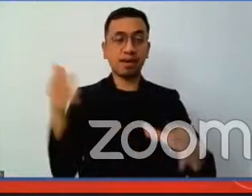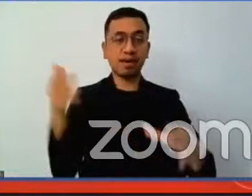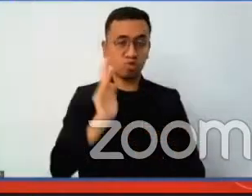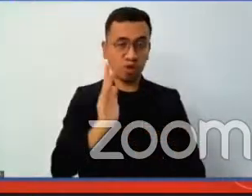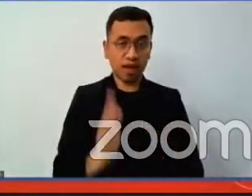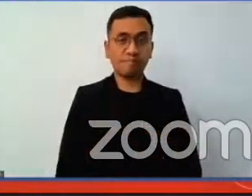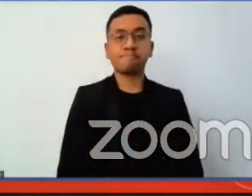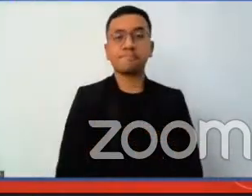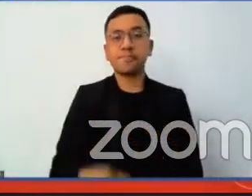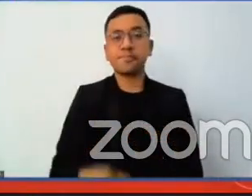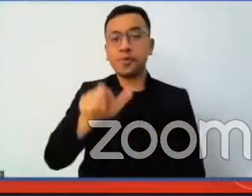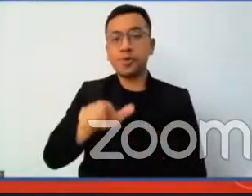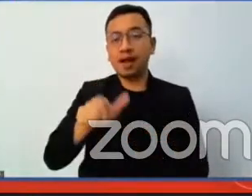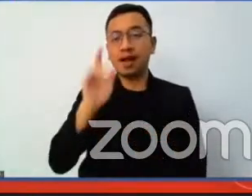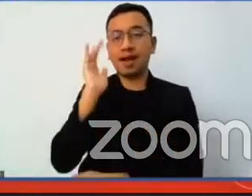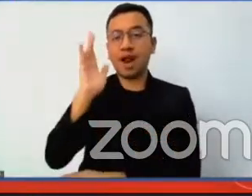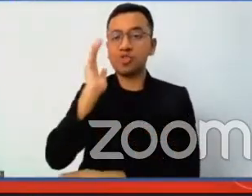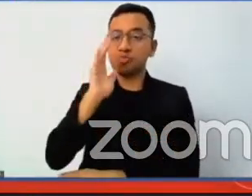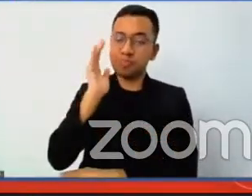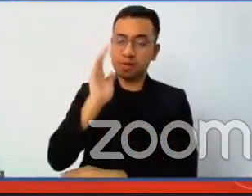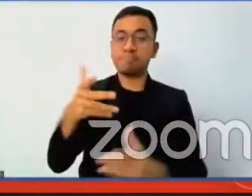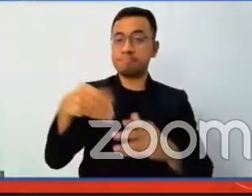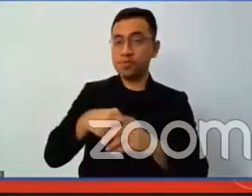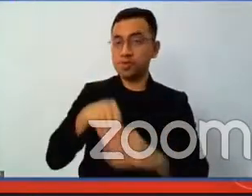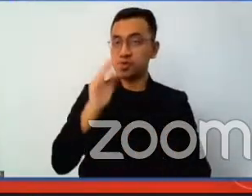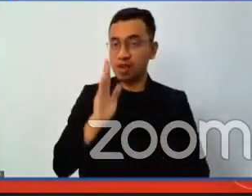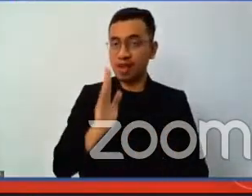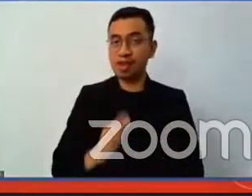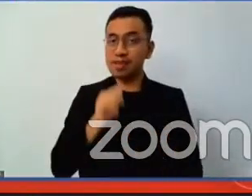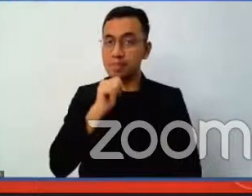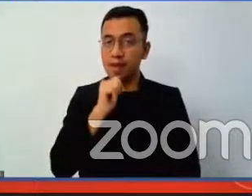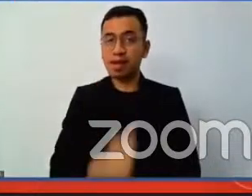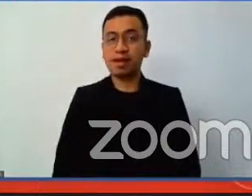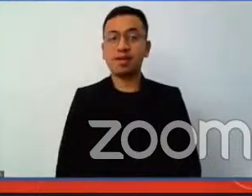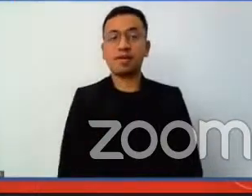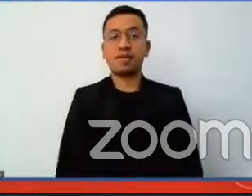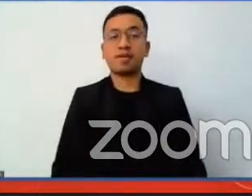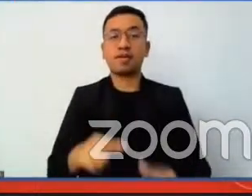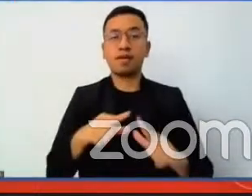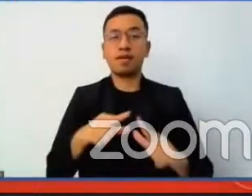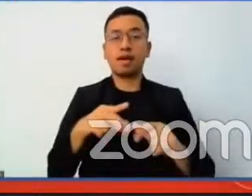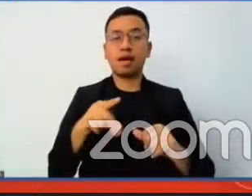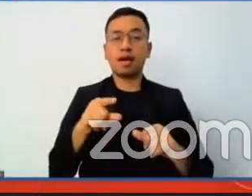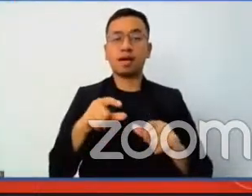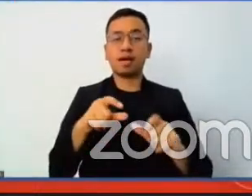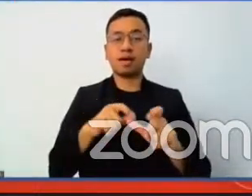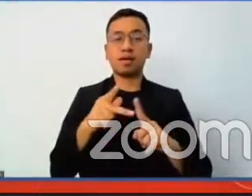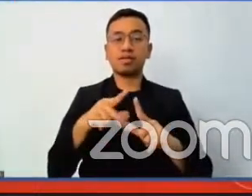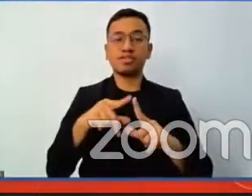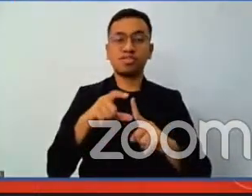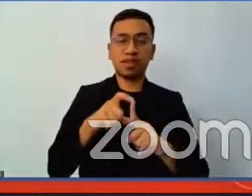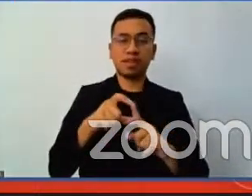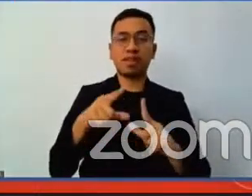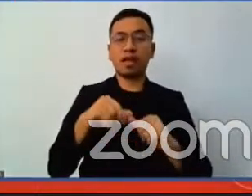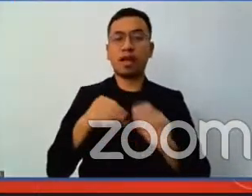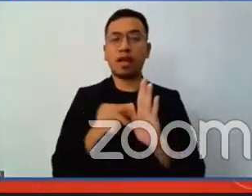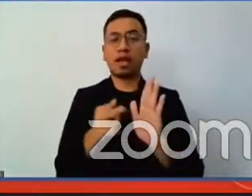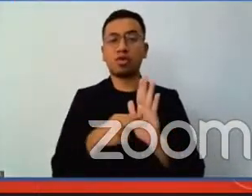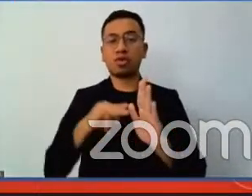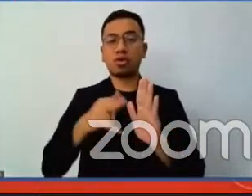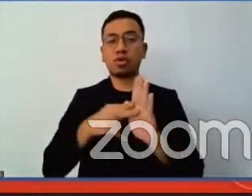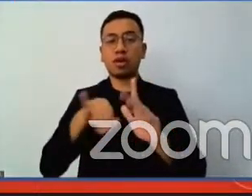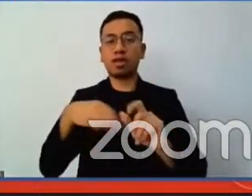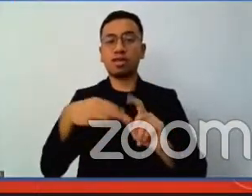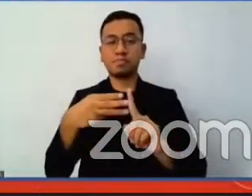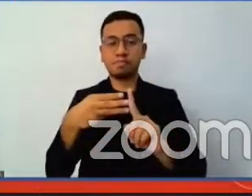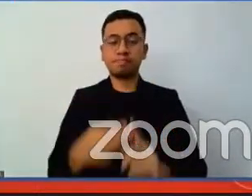para narasumber yang sudah bergabung, ada Bapak Muhammad Arsyad, Bapak Ainun Najib, Bapak